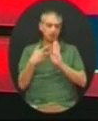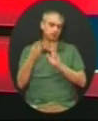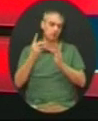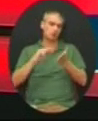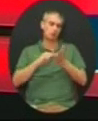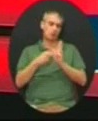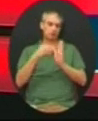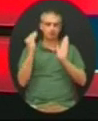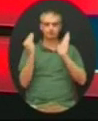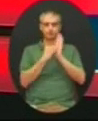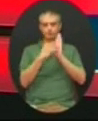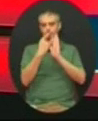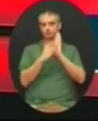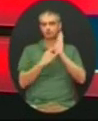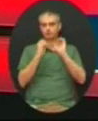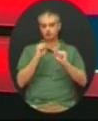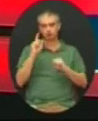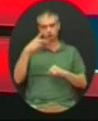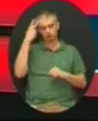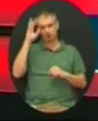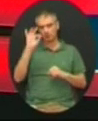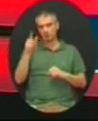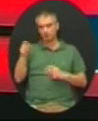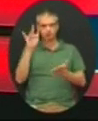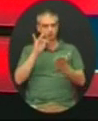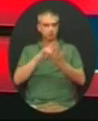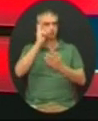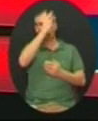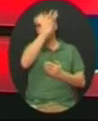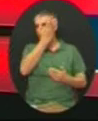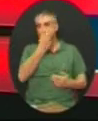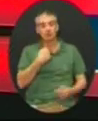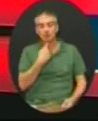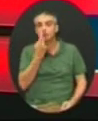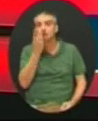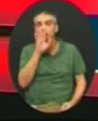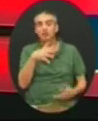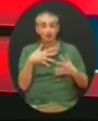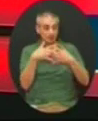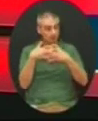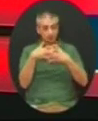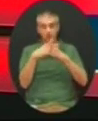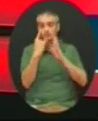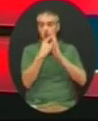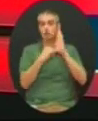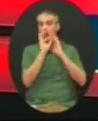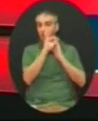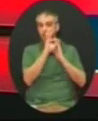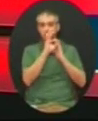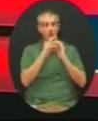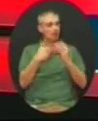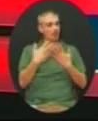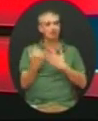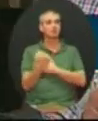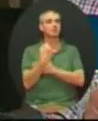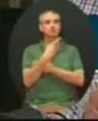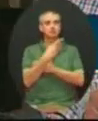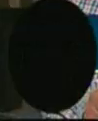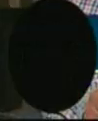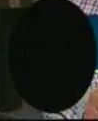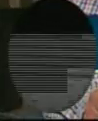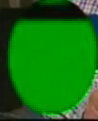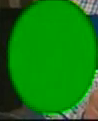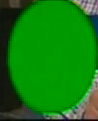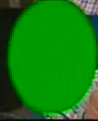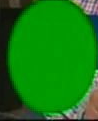הוא קבוע בחוק היסוד, יש לו את הרציונלים שלו, הוא קיים בחוץ לארץ, אני אגיד לך יותר מזה. בארצות הברית בחוקה אין הסמכה לקונגרס